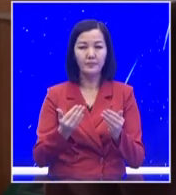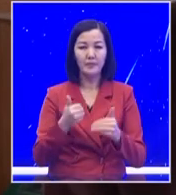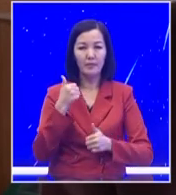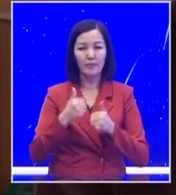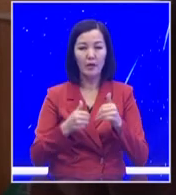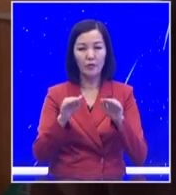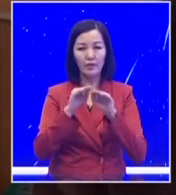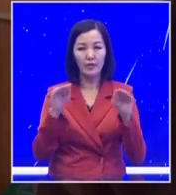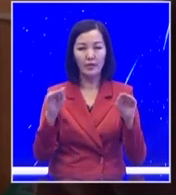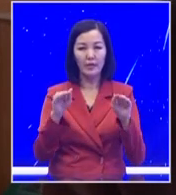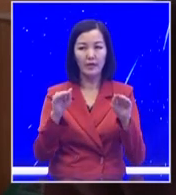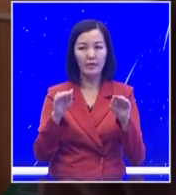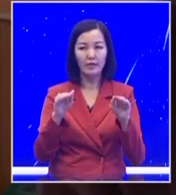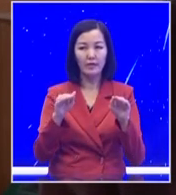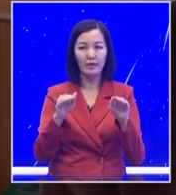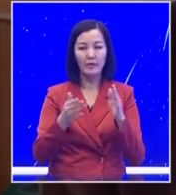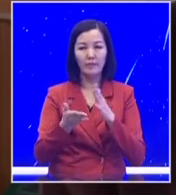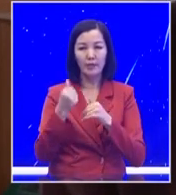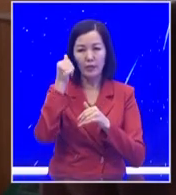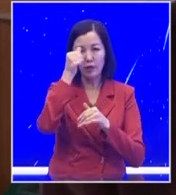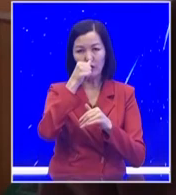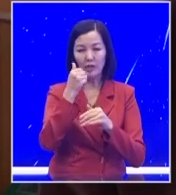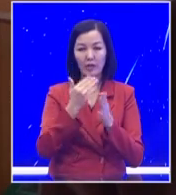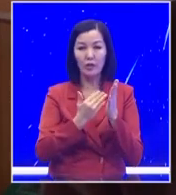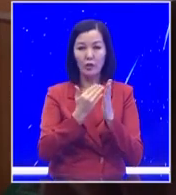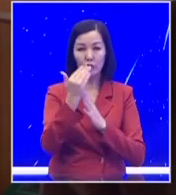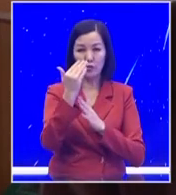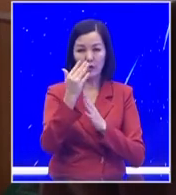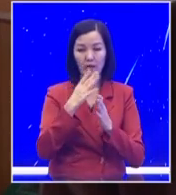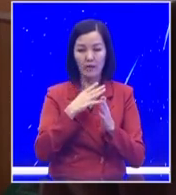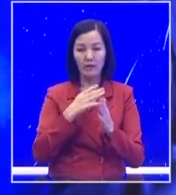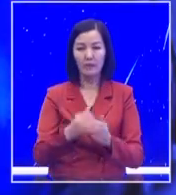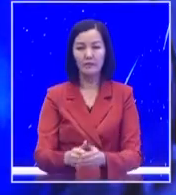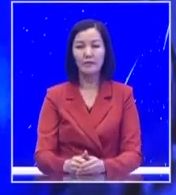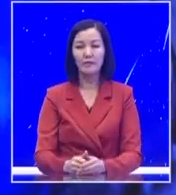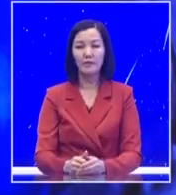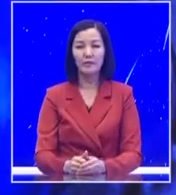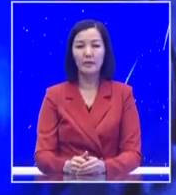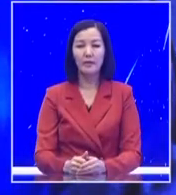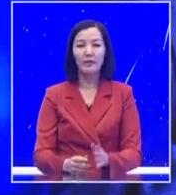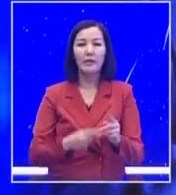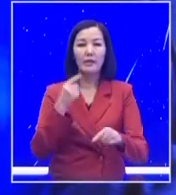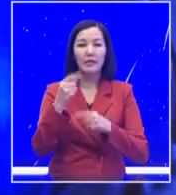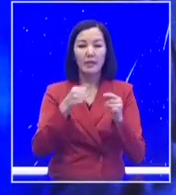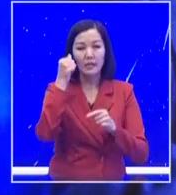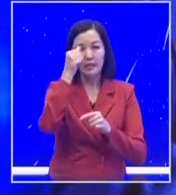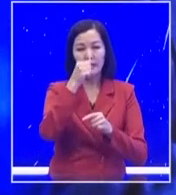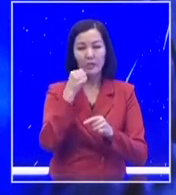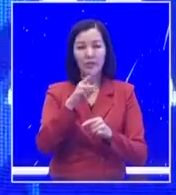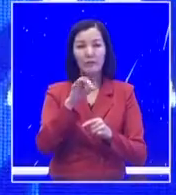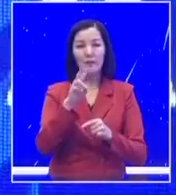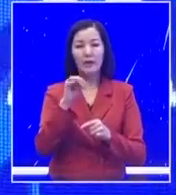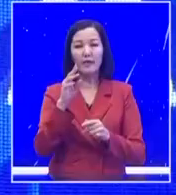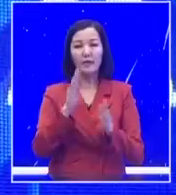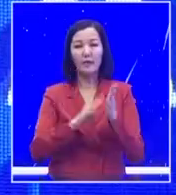биылғы деңгейі алдыңғы жылдармен қарағанда биік десек болады. Айта кетейік, келесі жылы ақиық ақын Мұқағали